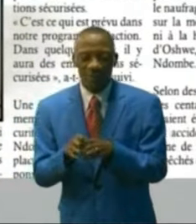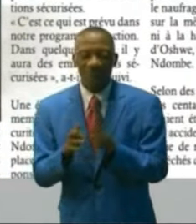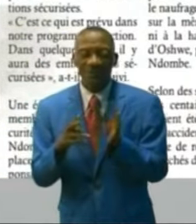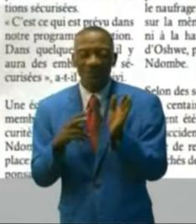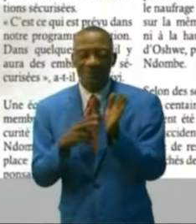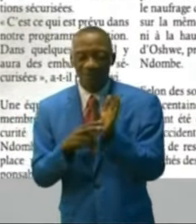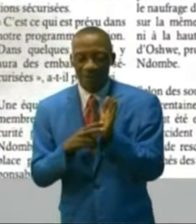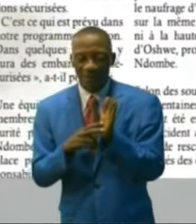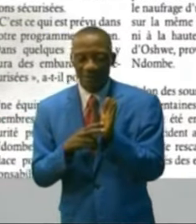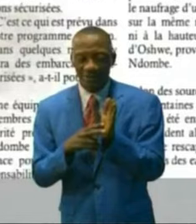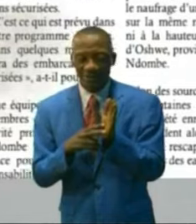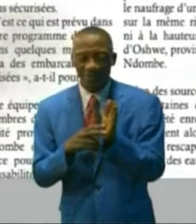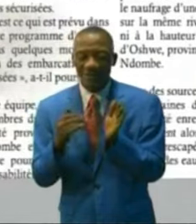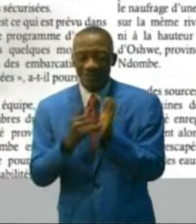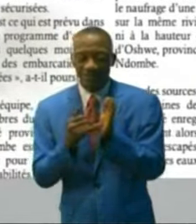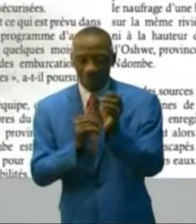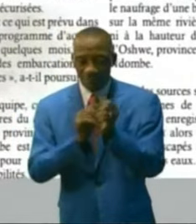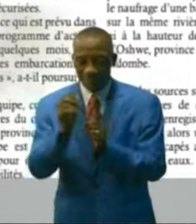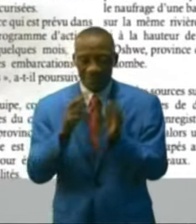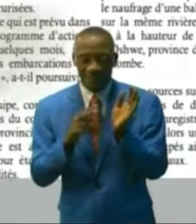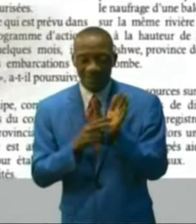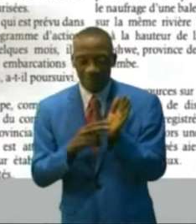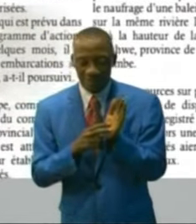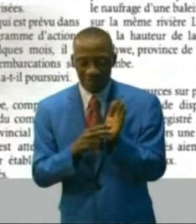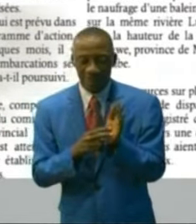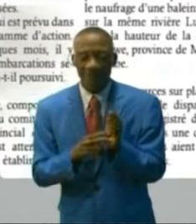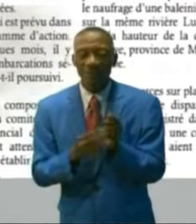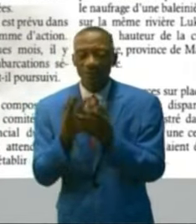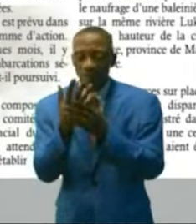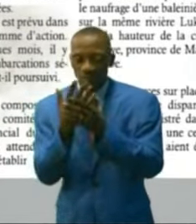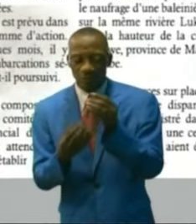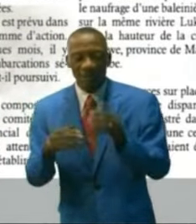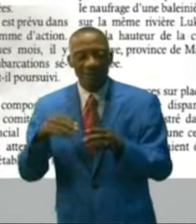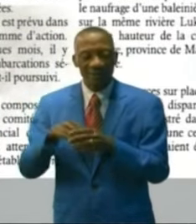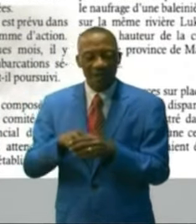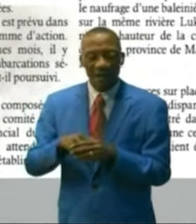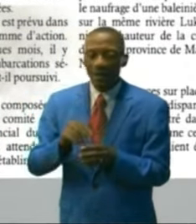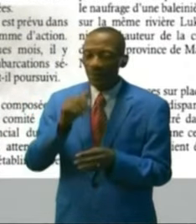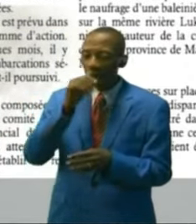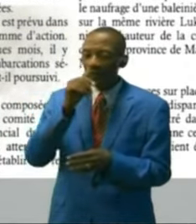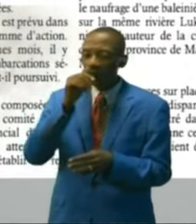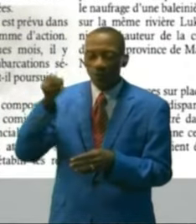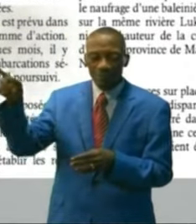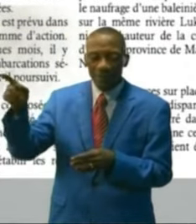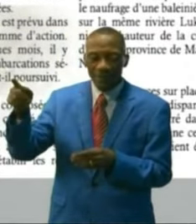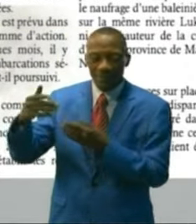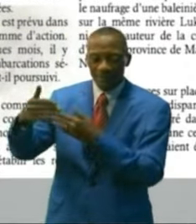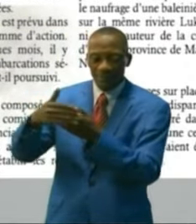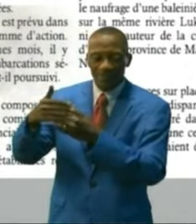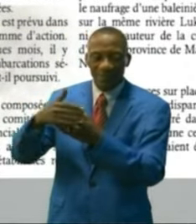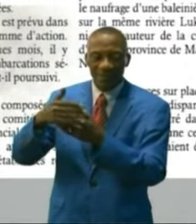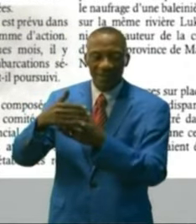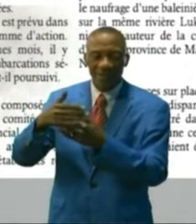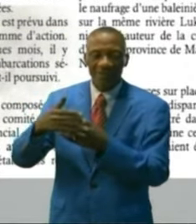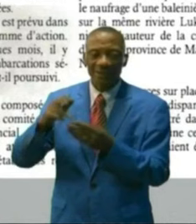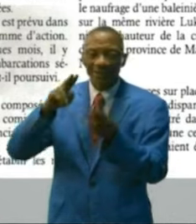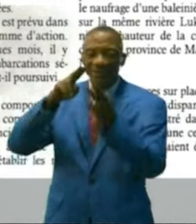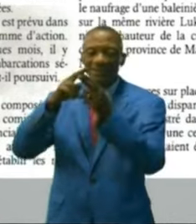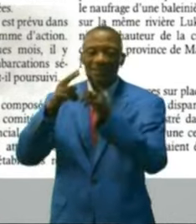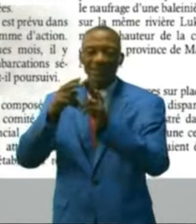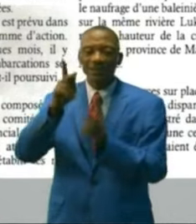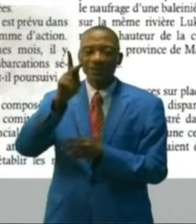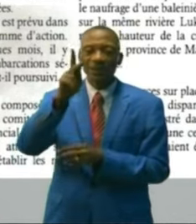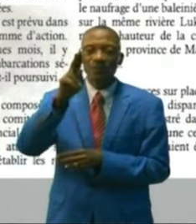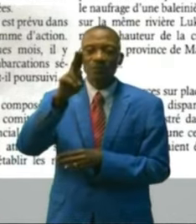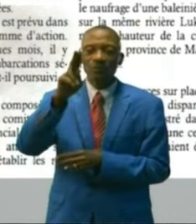Loukéni, territoire de Koutou dans le Maïndombé. Selon le président de la société civile fidèle Lizo Rongo, cette